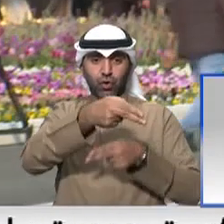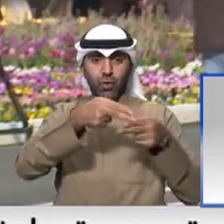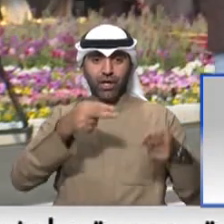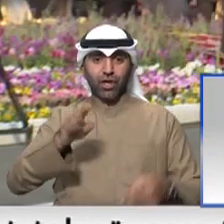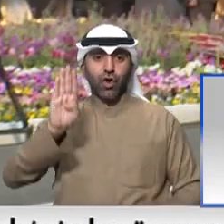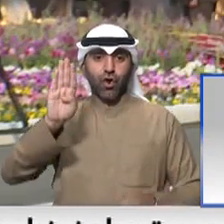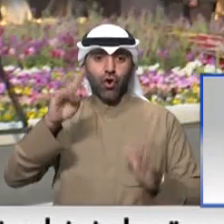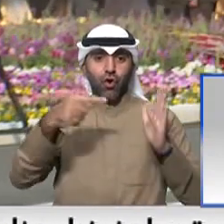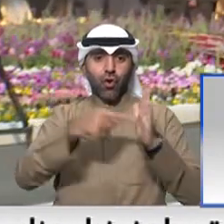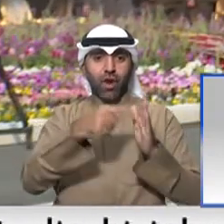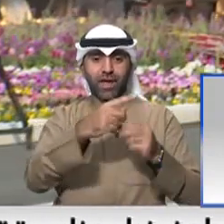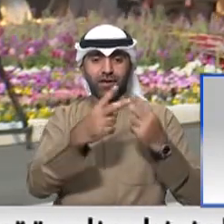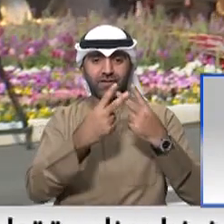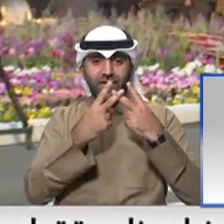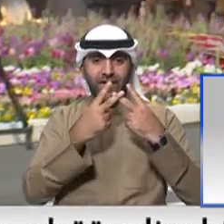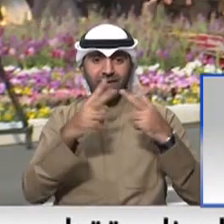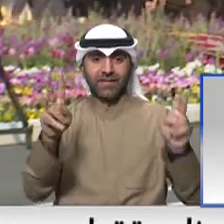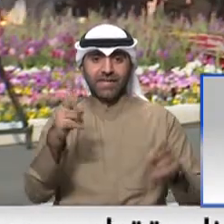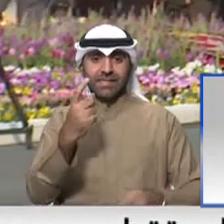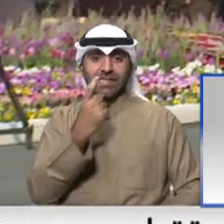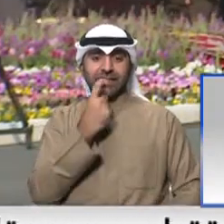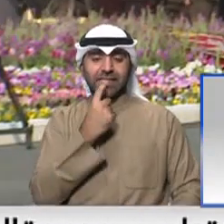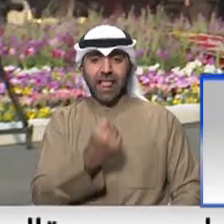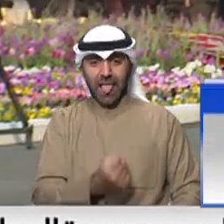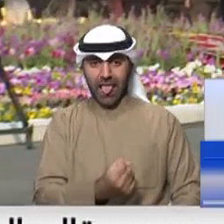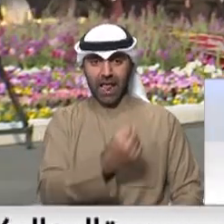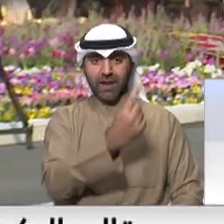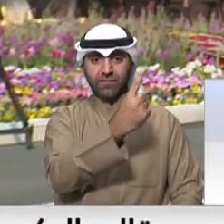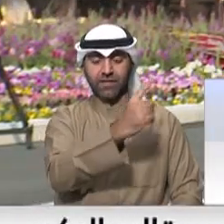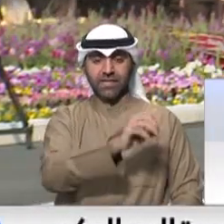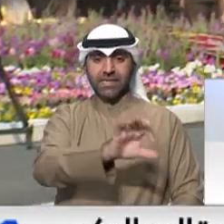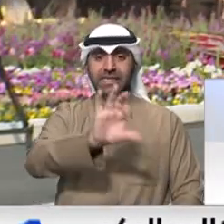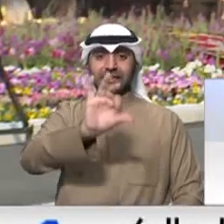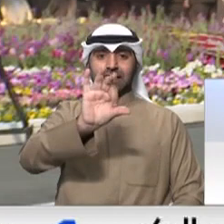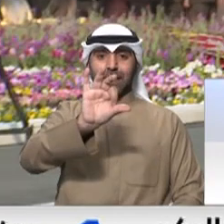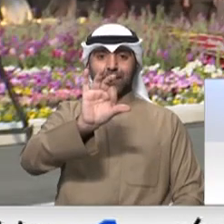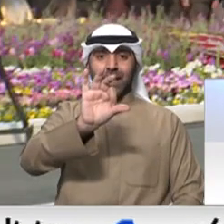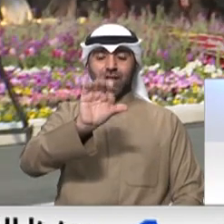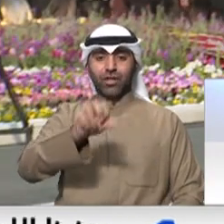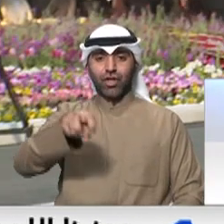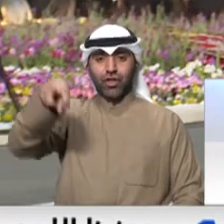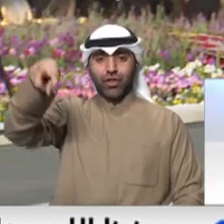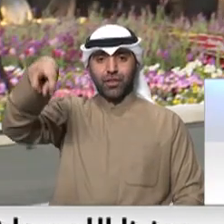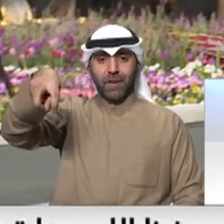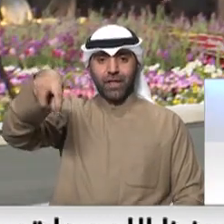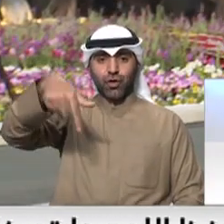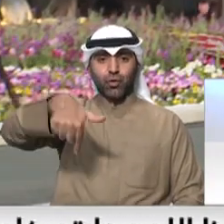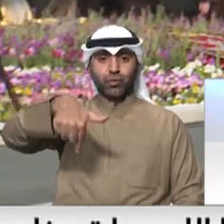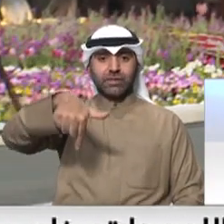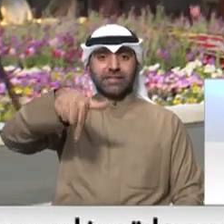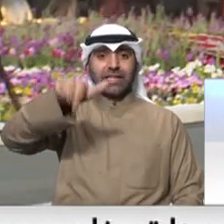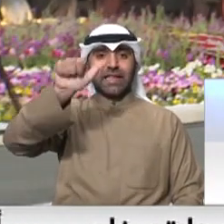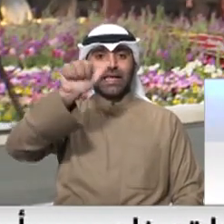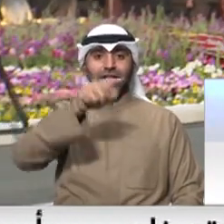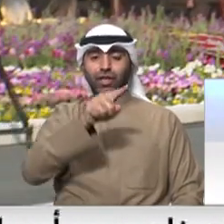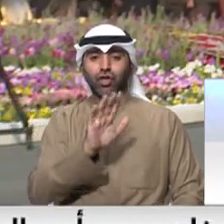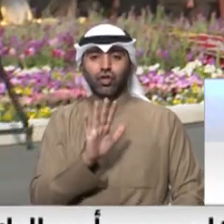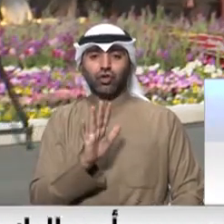نظامين تعليميين لكلية علي الصباح العسكرية. الأول وهو الخاص للحاصلين على الشهادة